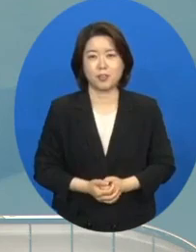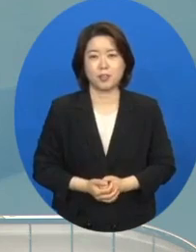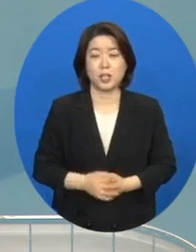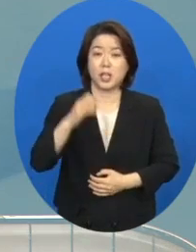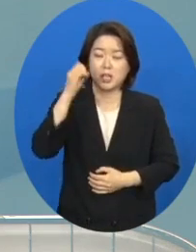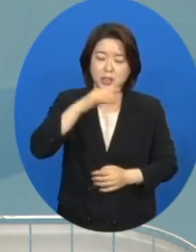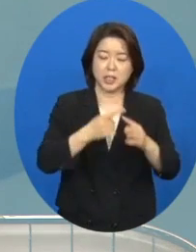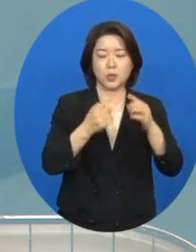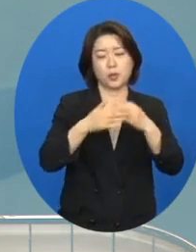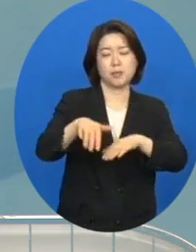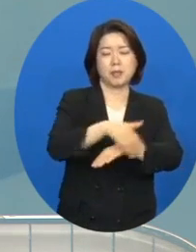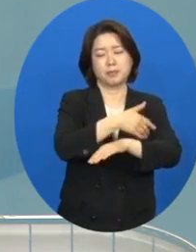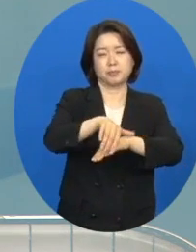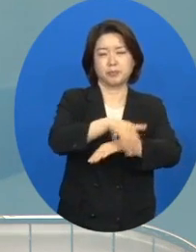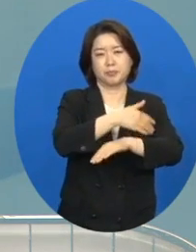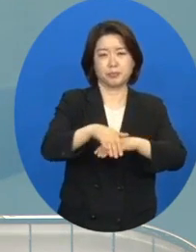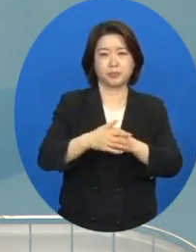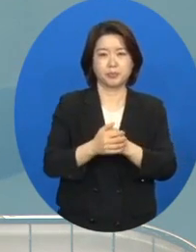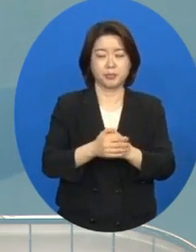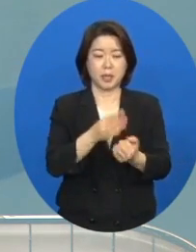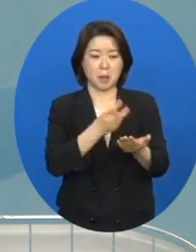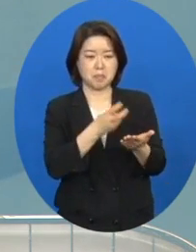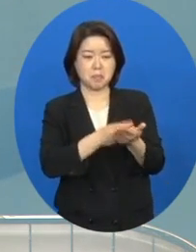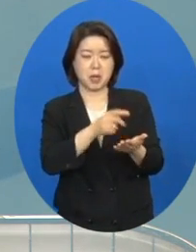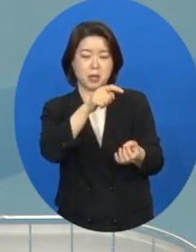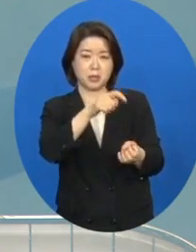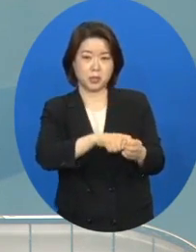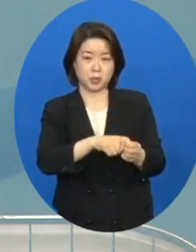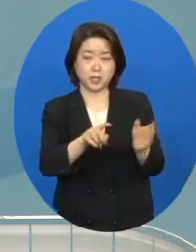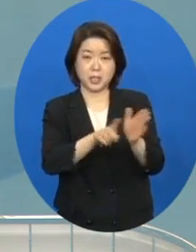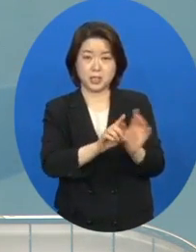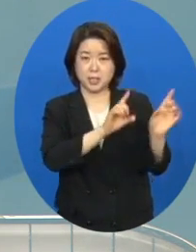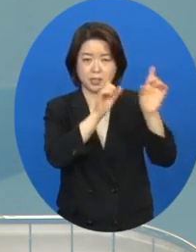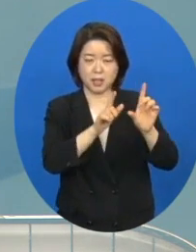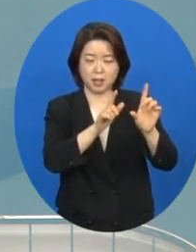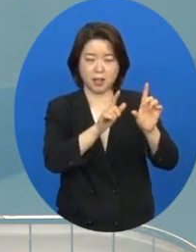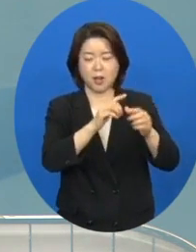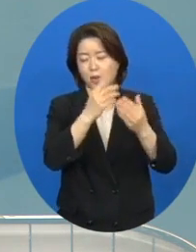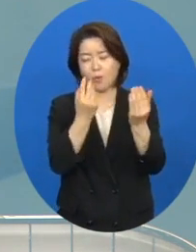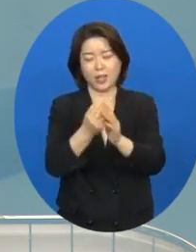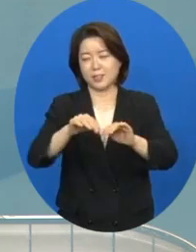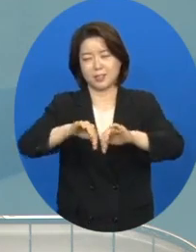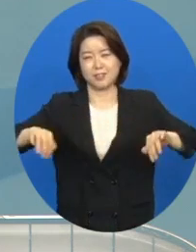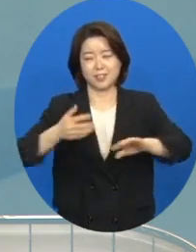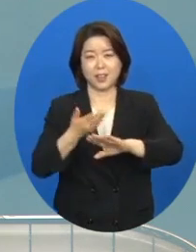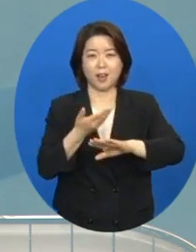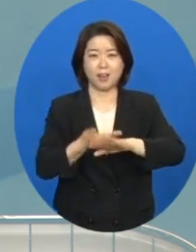교회만 다니고 율법주의적인 신앙생활을 하는 것과 완전히 달라요.